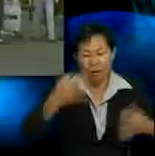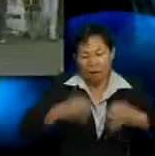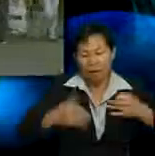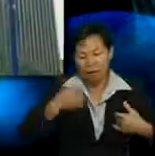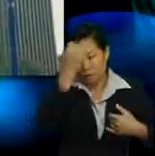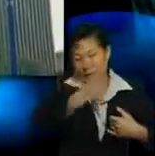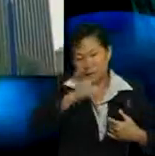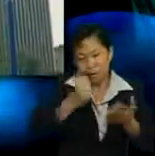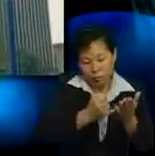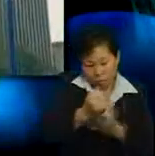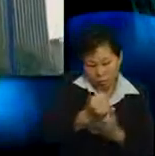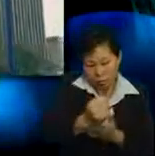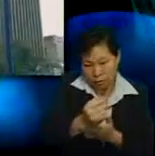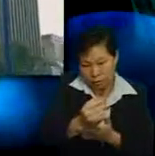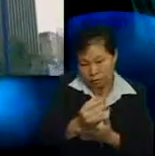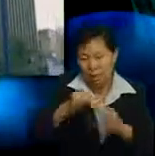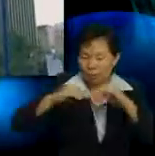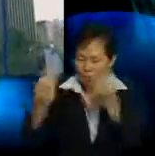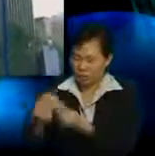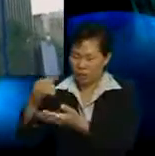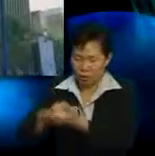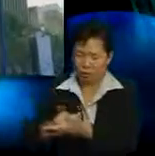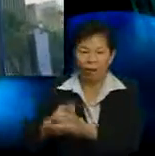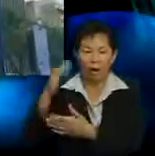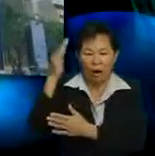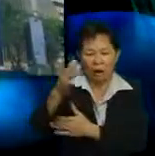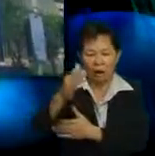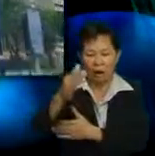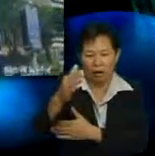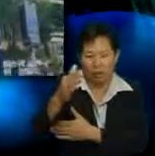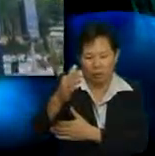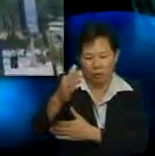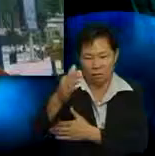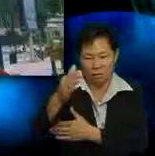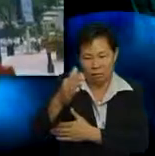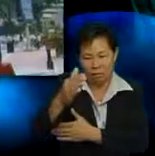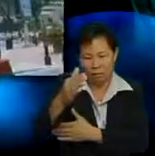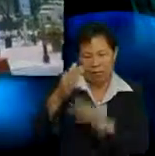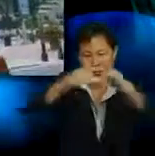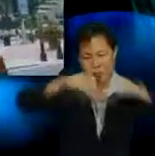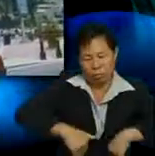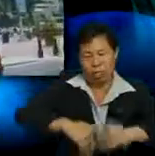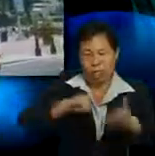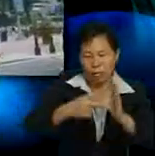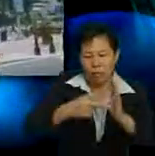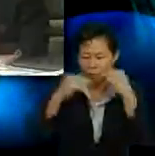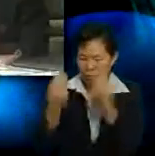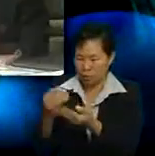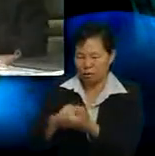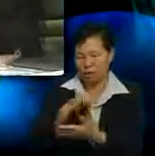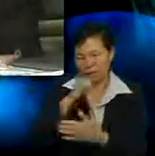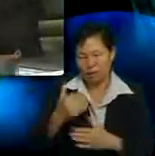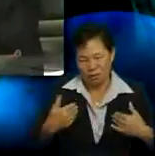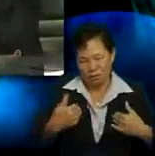ini, sudah tentu masyarakat itu sendiri akan gugur keutuhannya, di mana masyarakat sendiri akan tidak